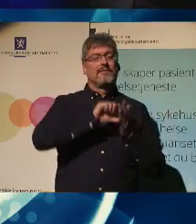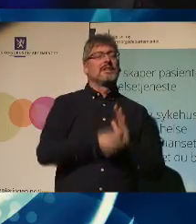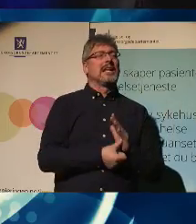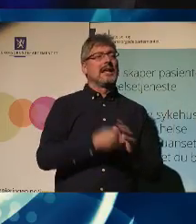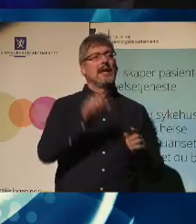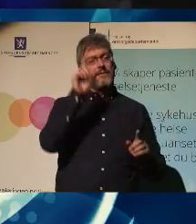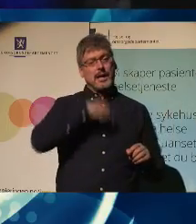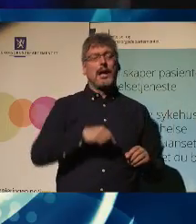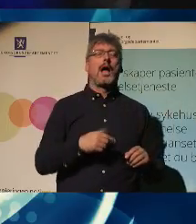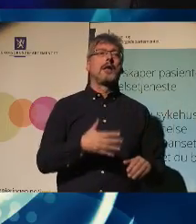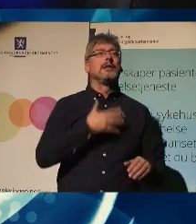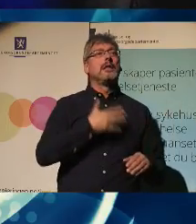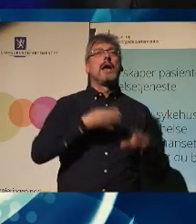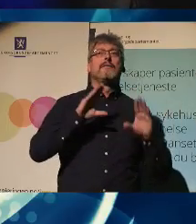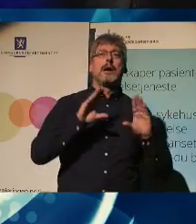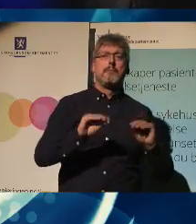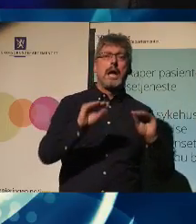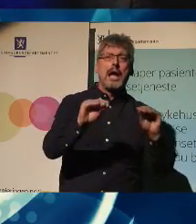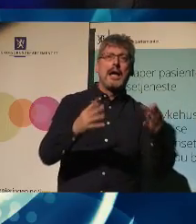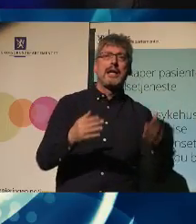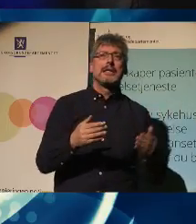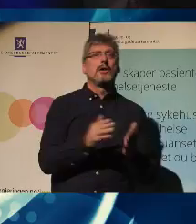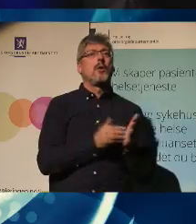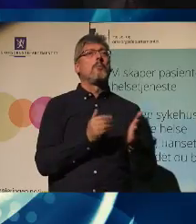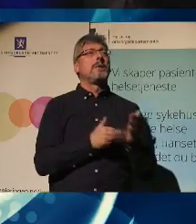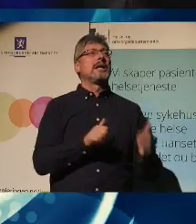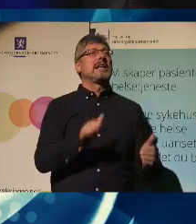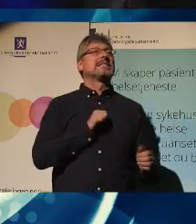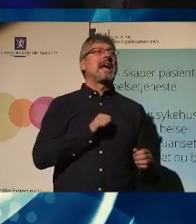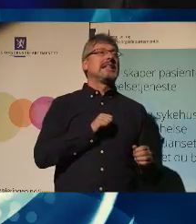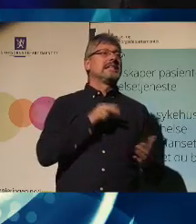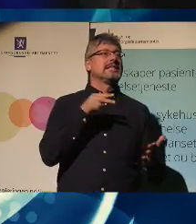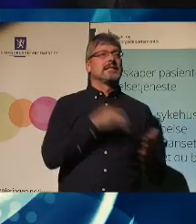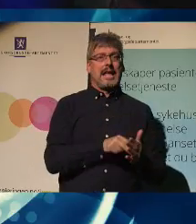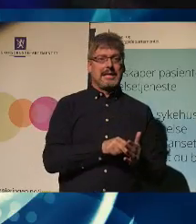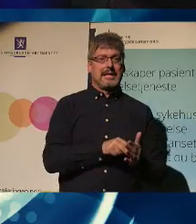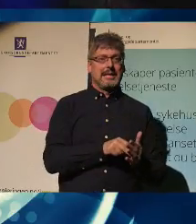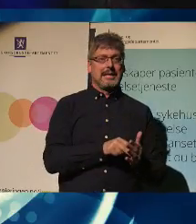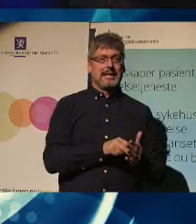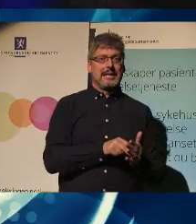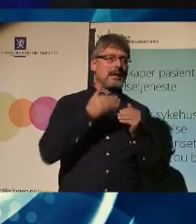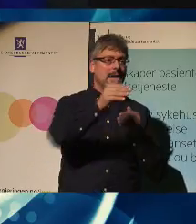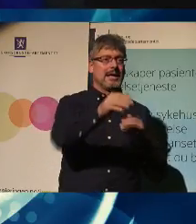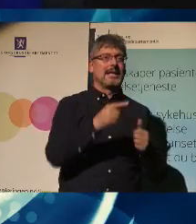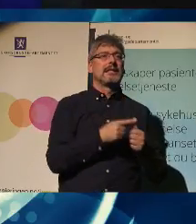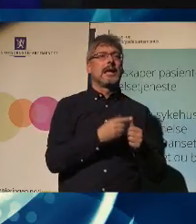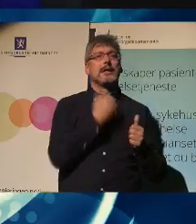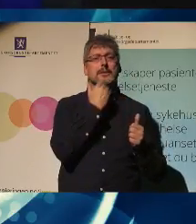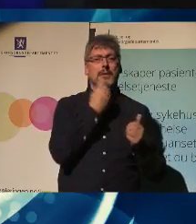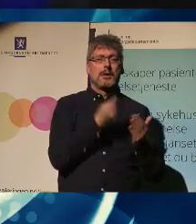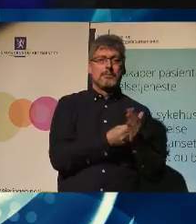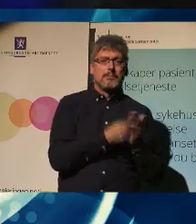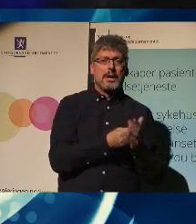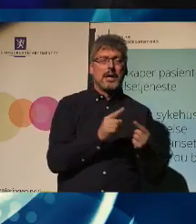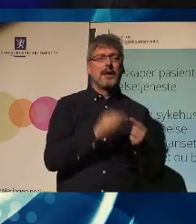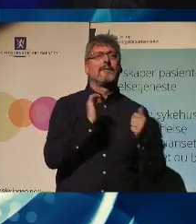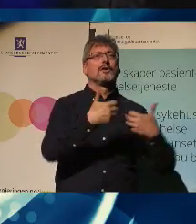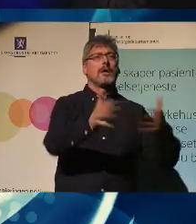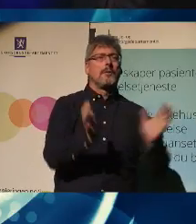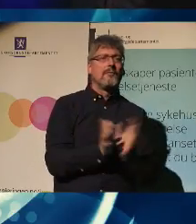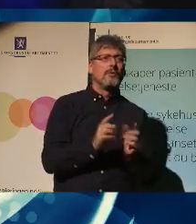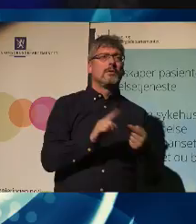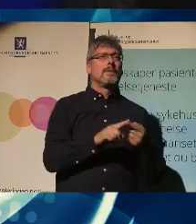bedre og mer selvstendig lenge. Det både kostnadsbesparende for samfunnet, og